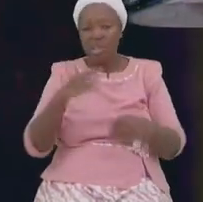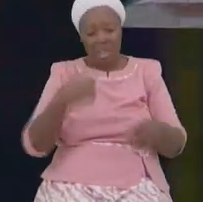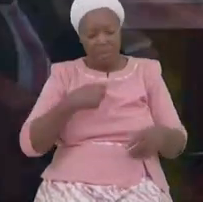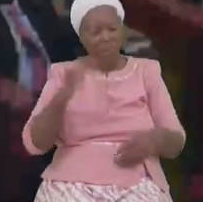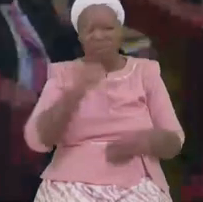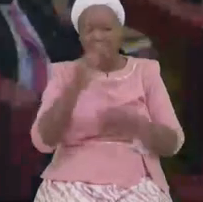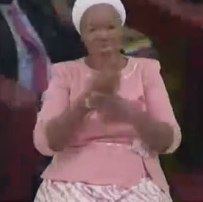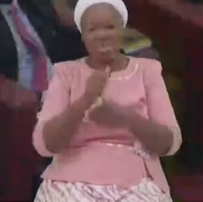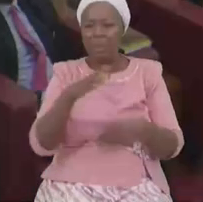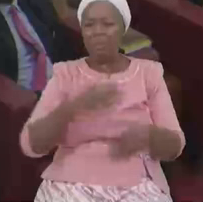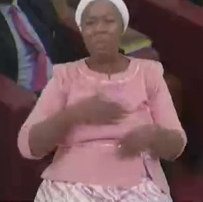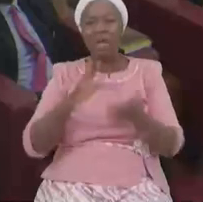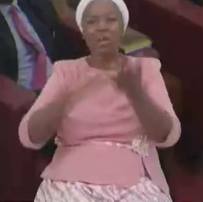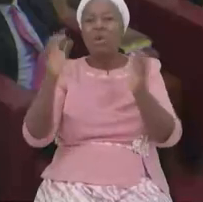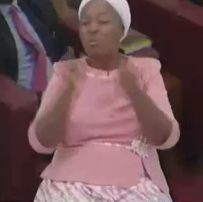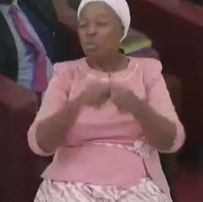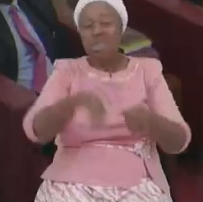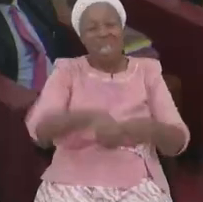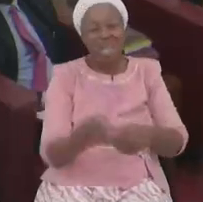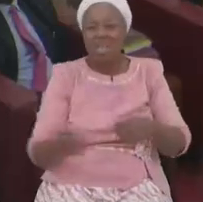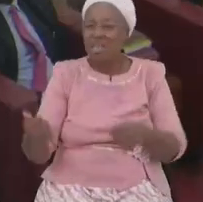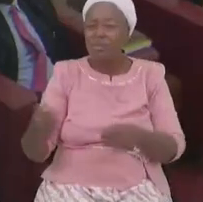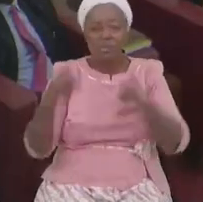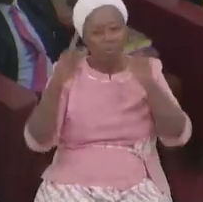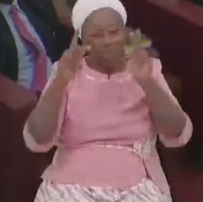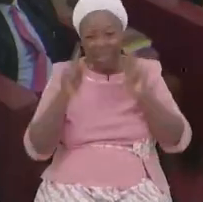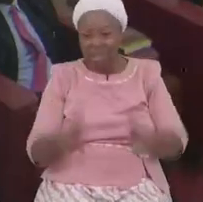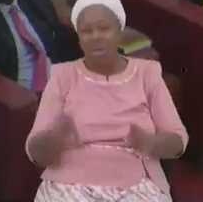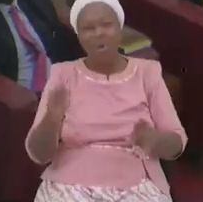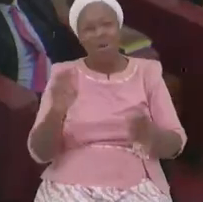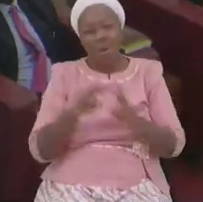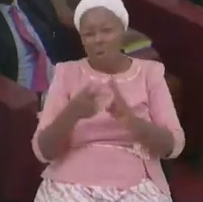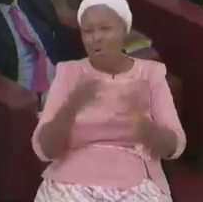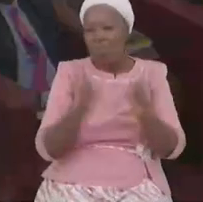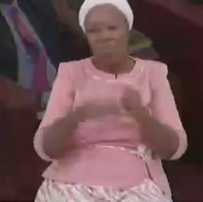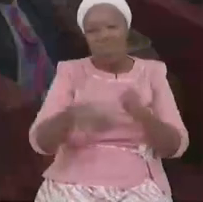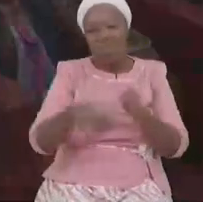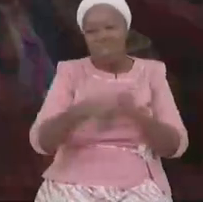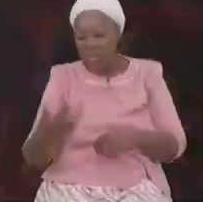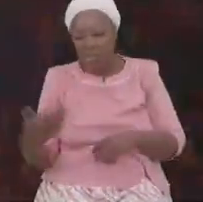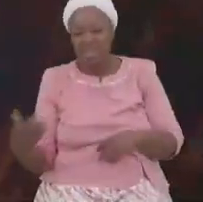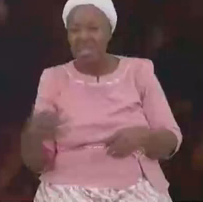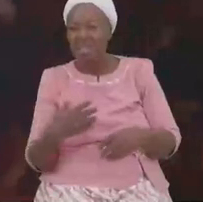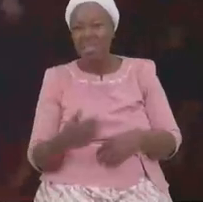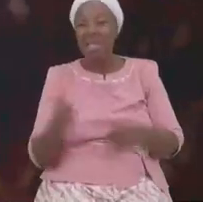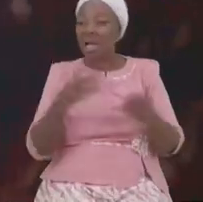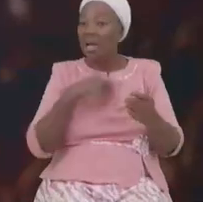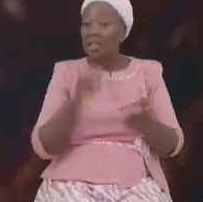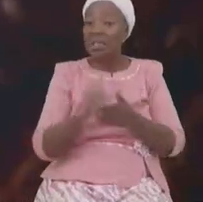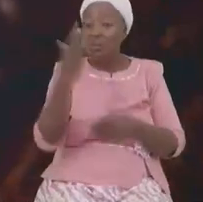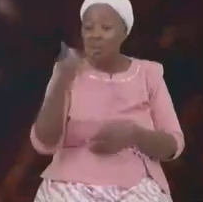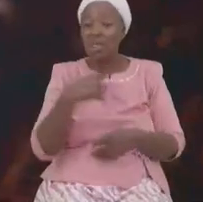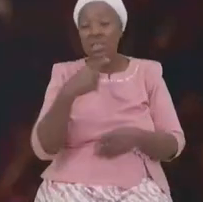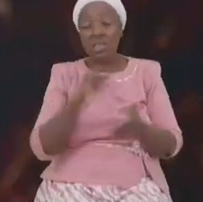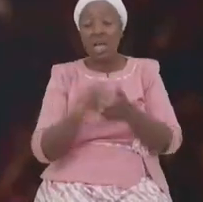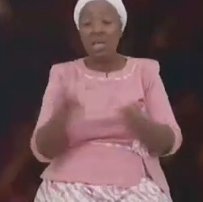gloire avec une autre personne. Ou avec un bien. Comme tu viens en alliance avec